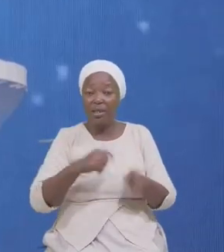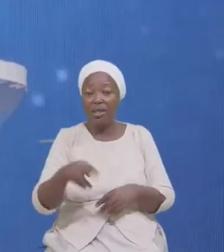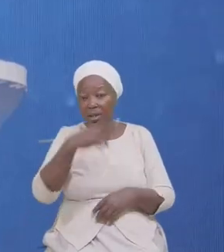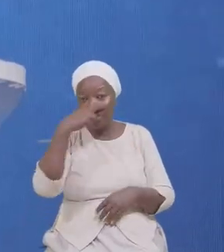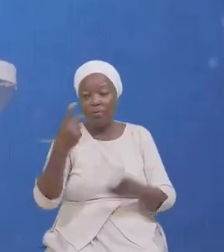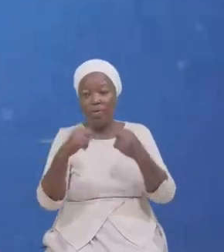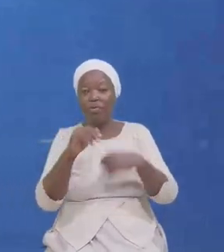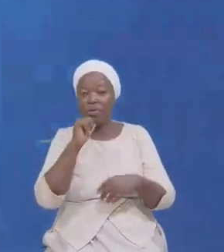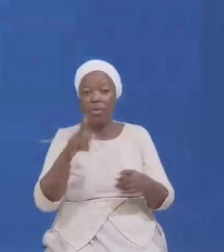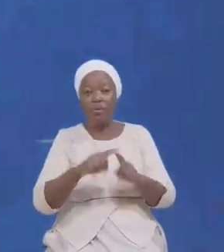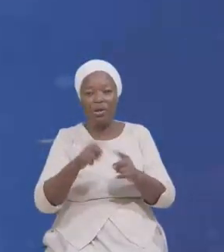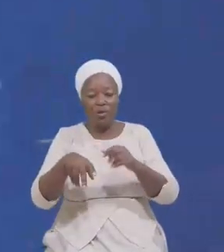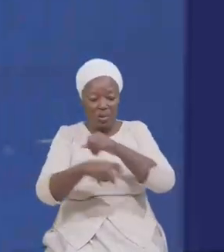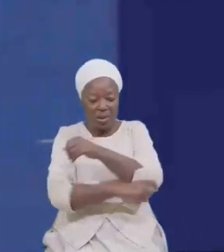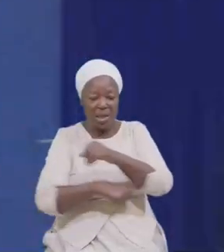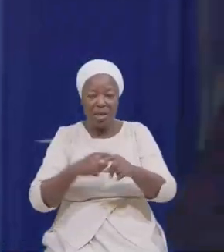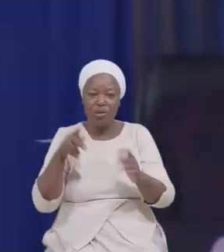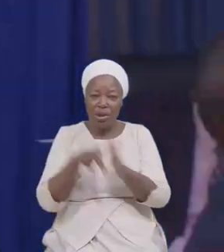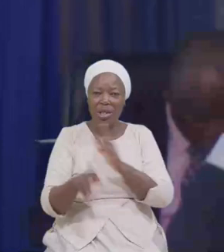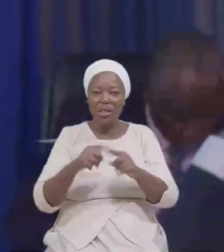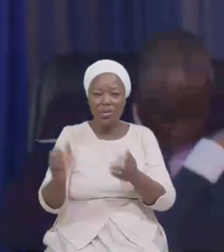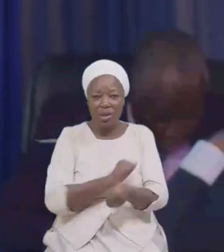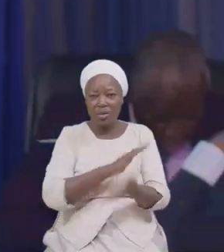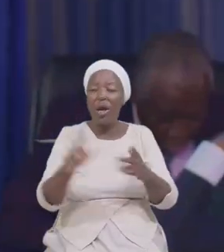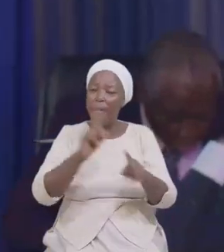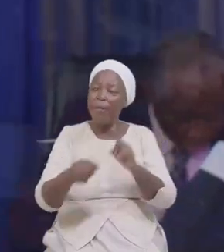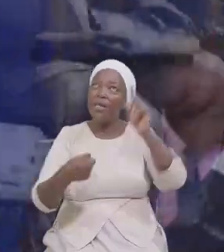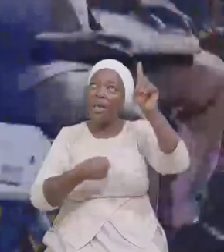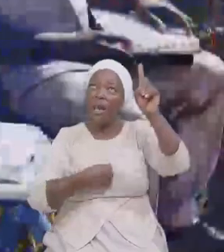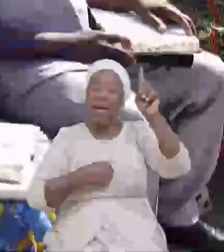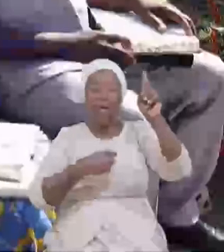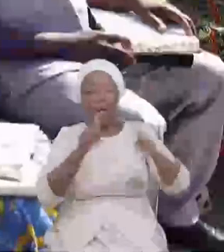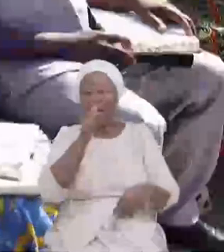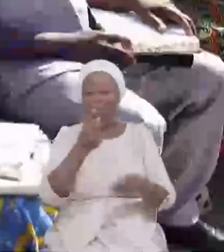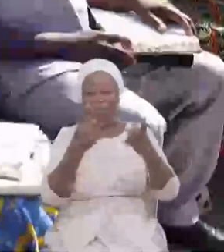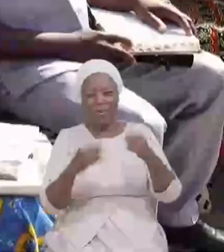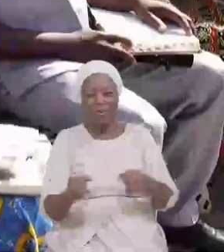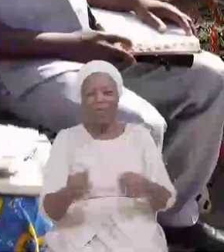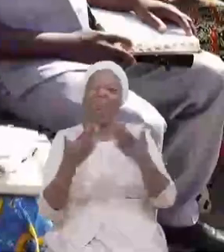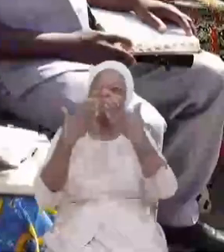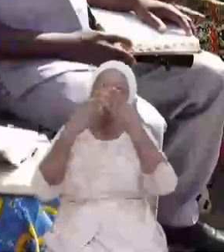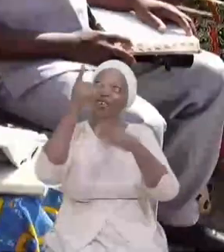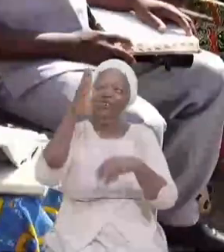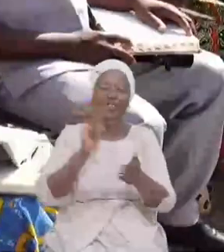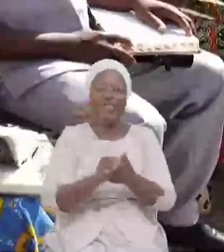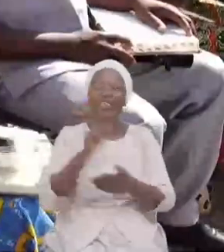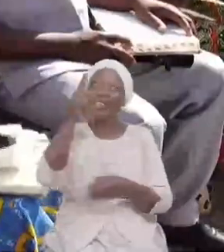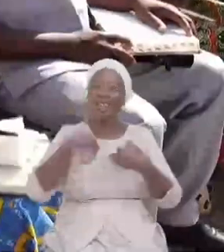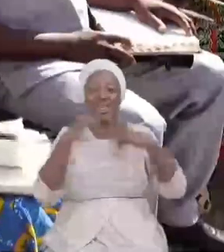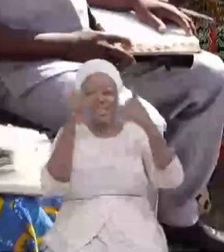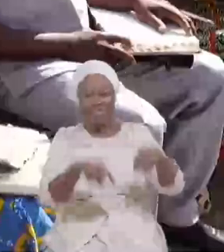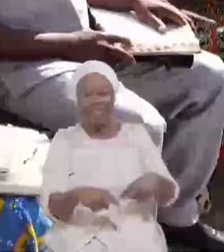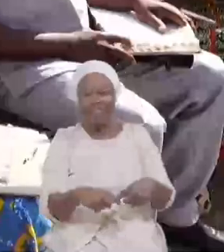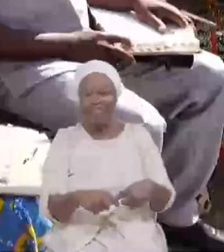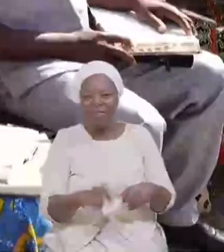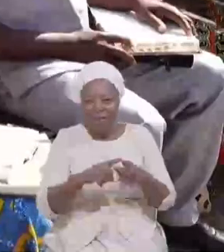pour tuer, dérober. Mais moi, je suis venu. Dieu merci, il est venu. Pour